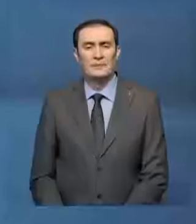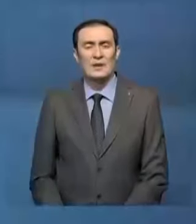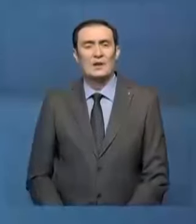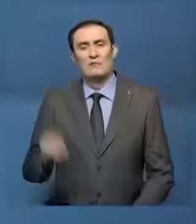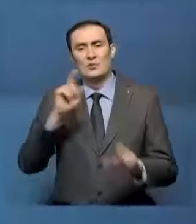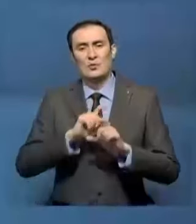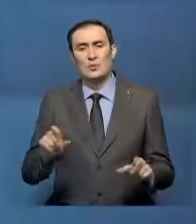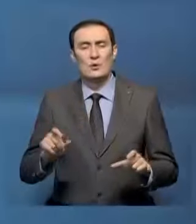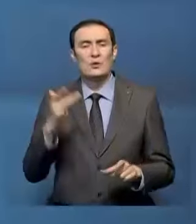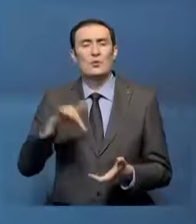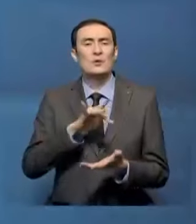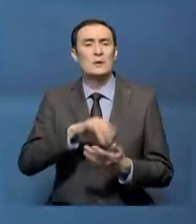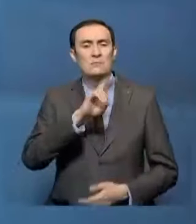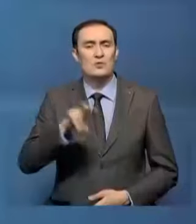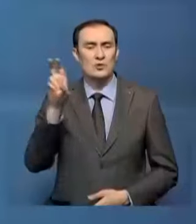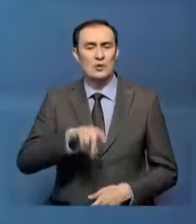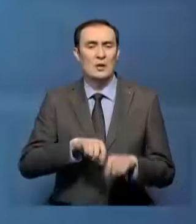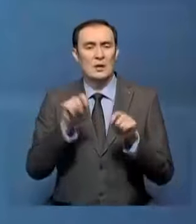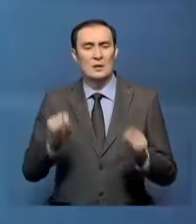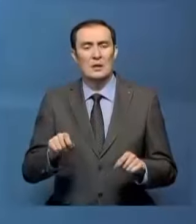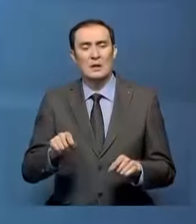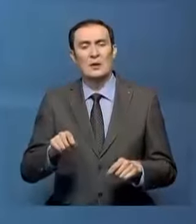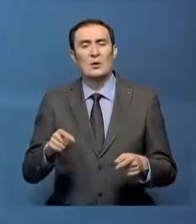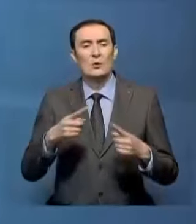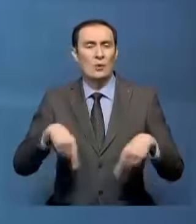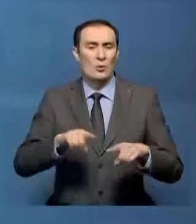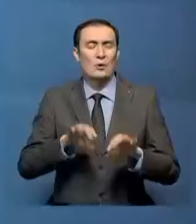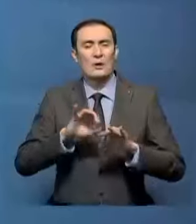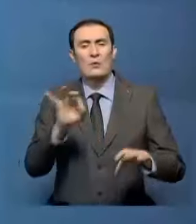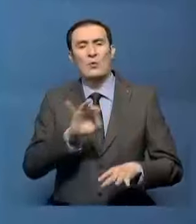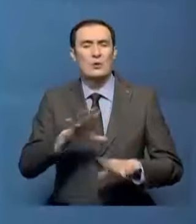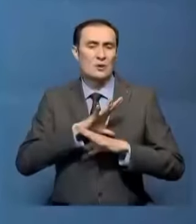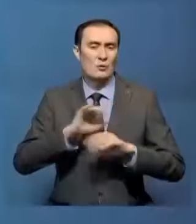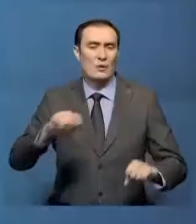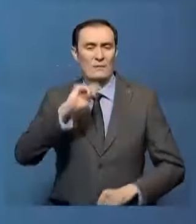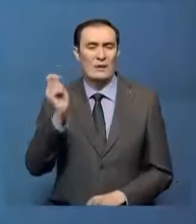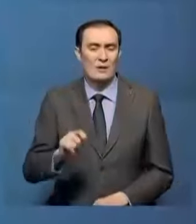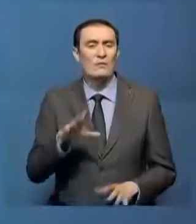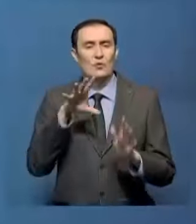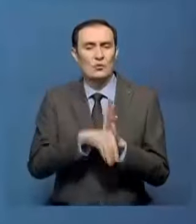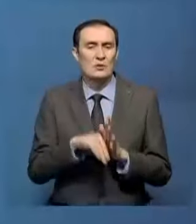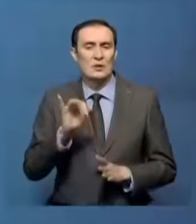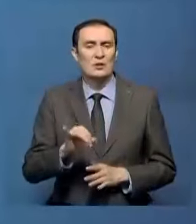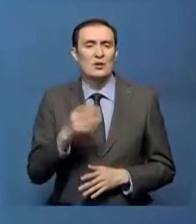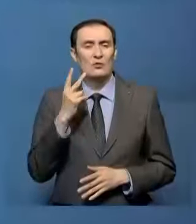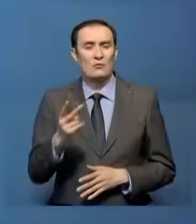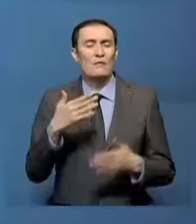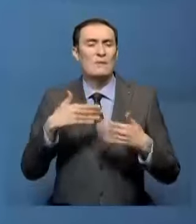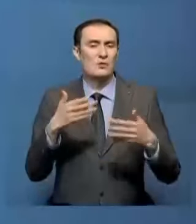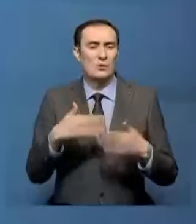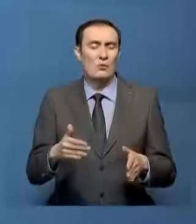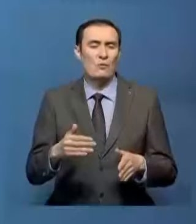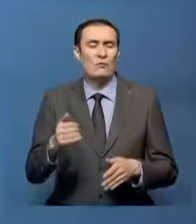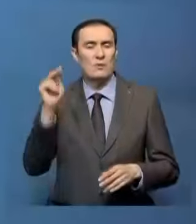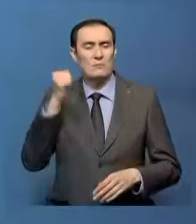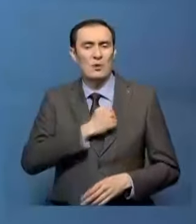В одной из школ гимназии Бишкека открыли патриотический уголок, рассказывающий о героях войны, в том числе и о двух